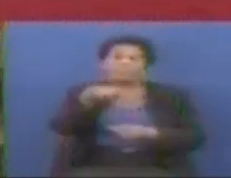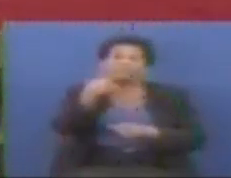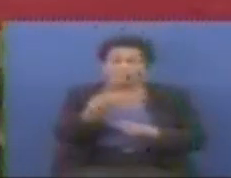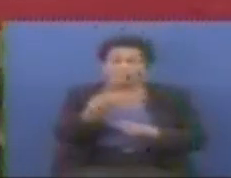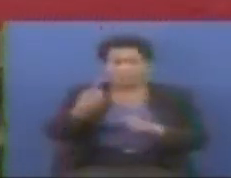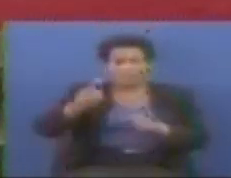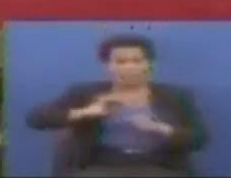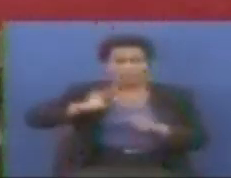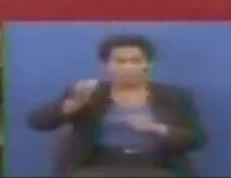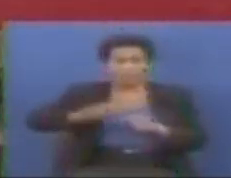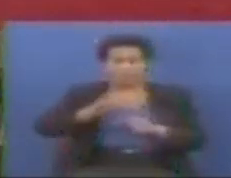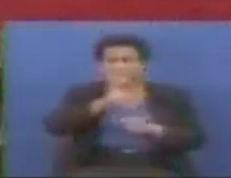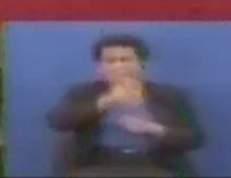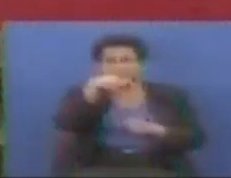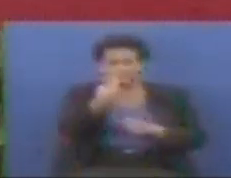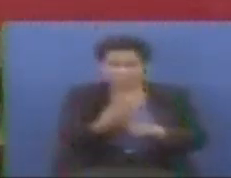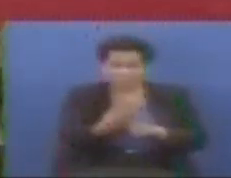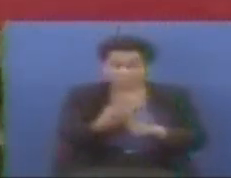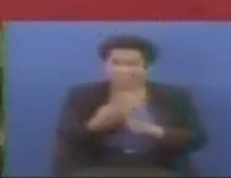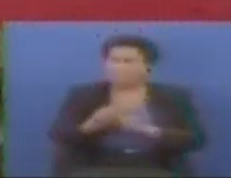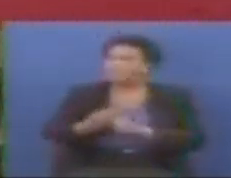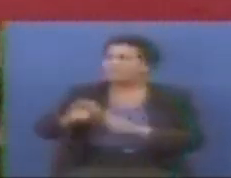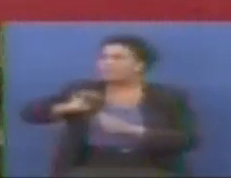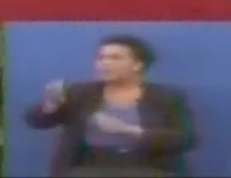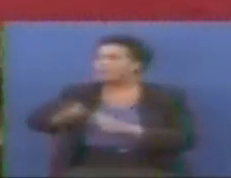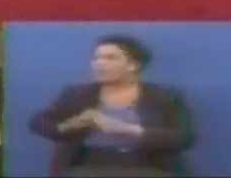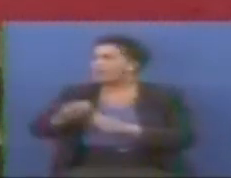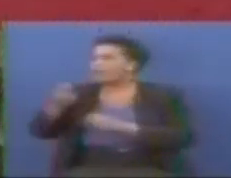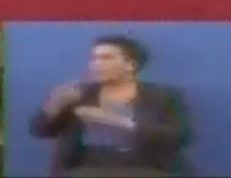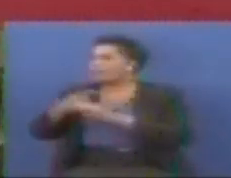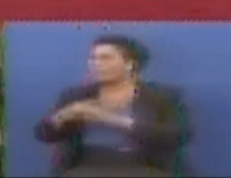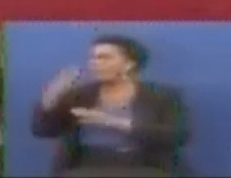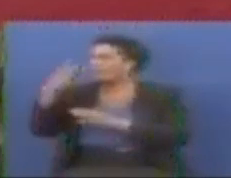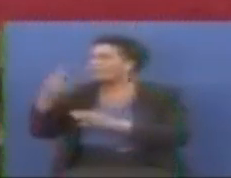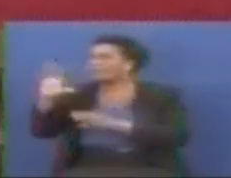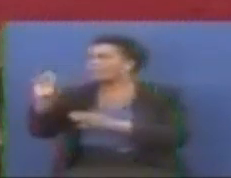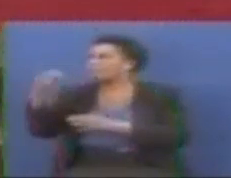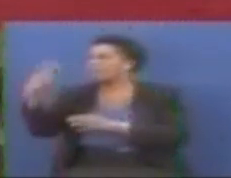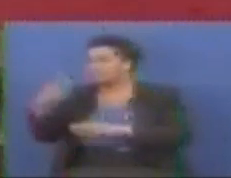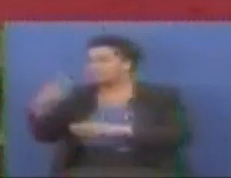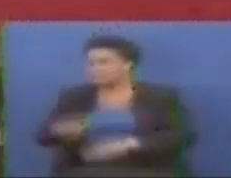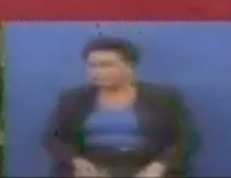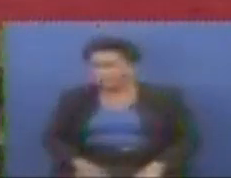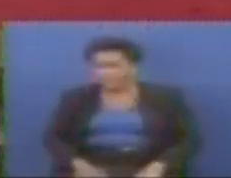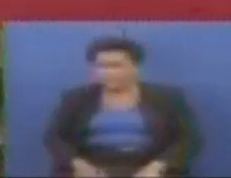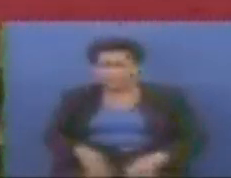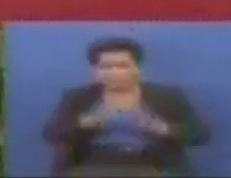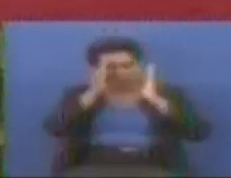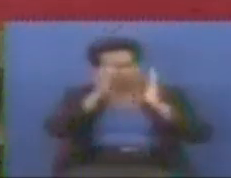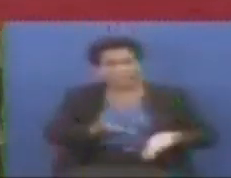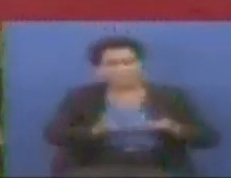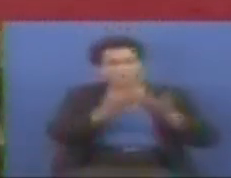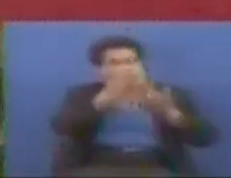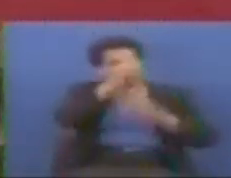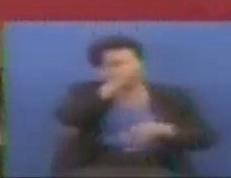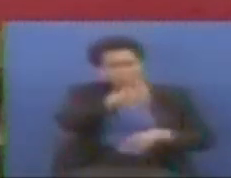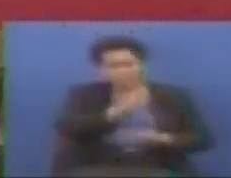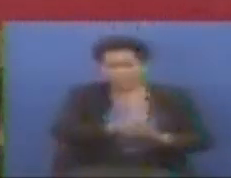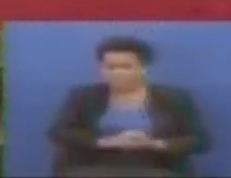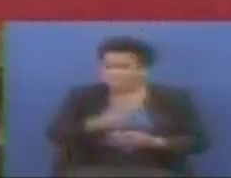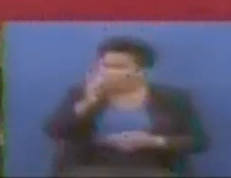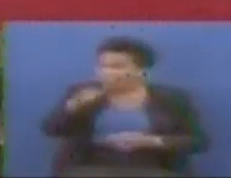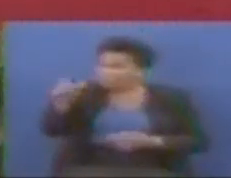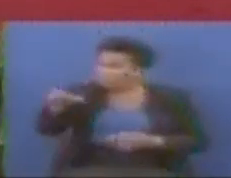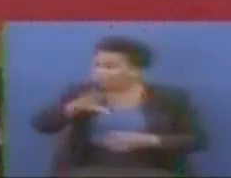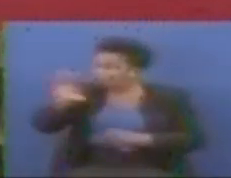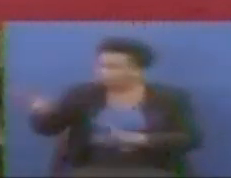702 ambapo watuhumiwa 886 walikamatwa. Kati hao 796 ni wanaume na wanawake